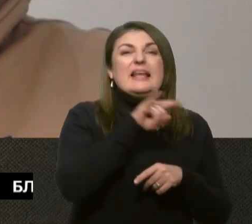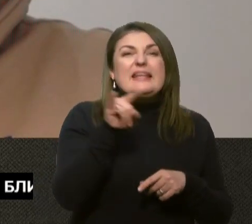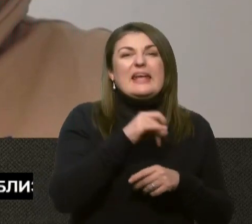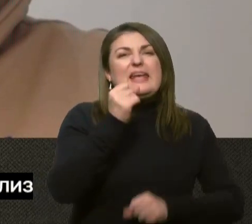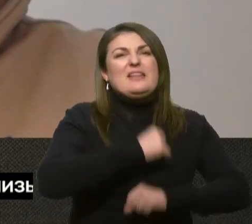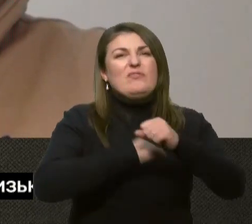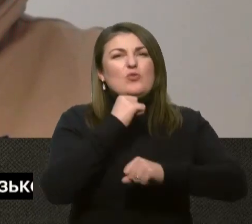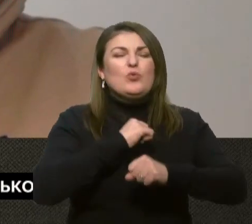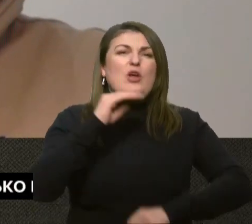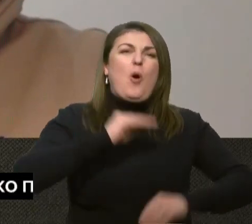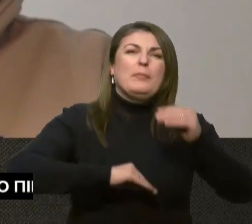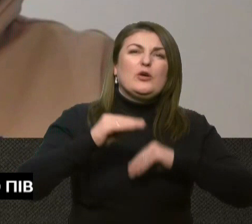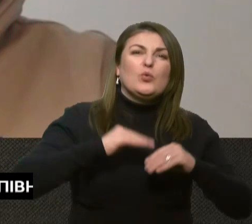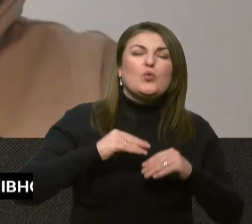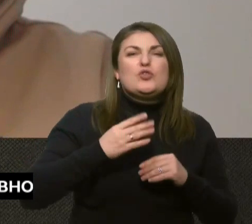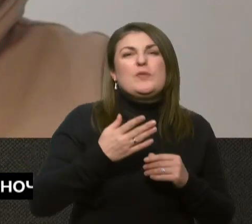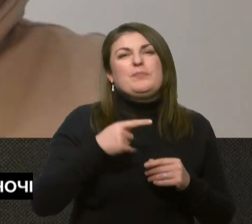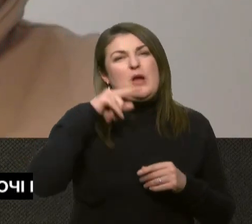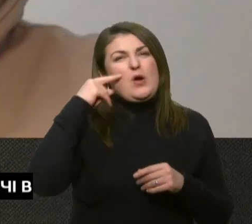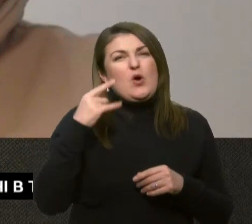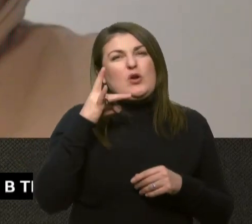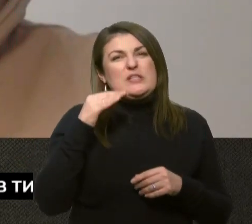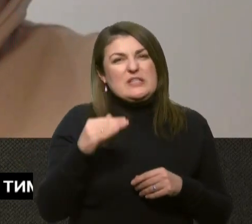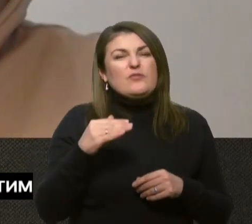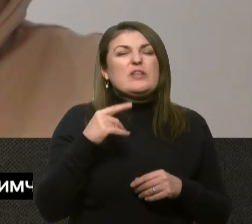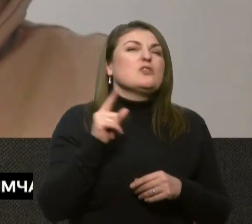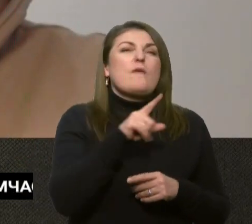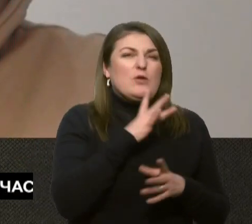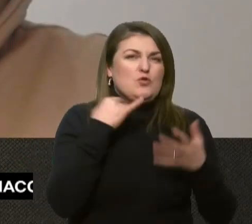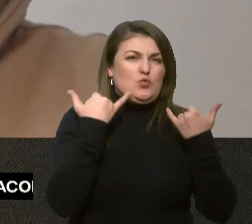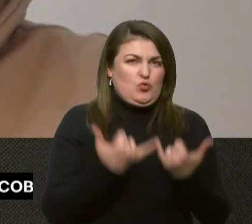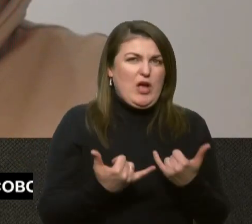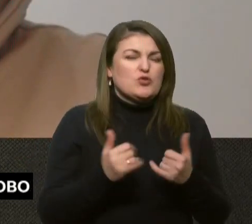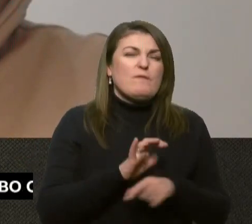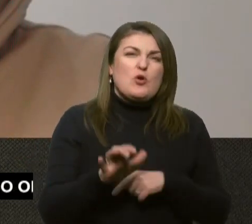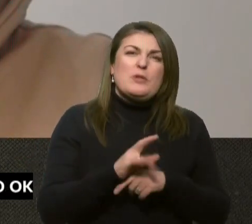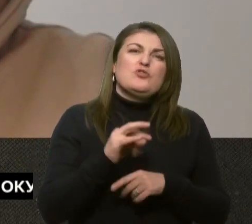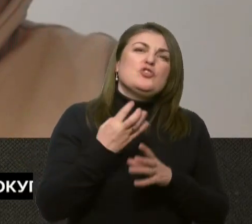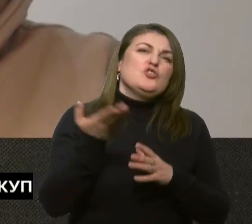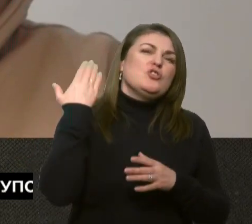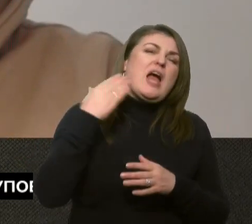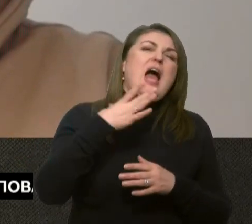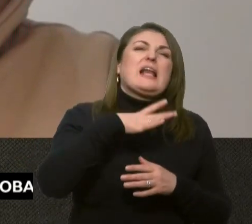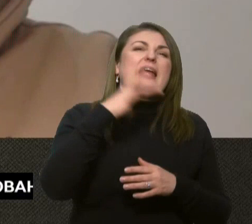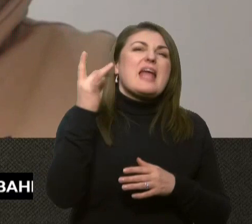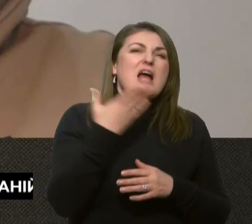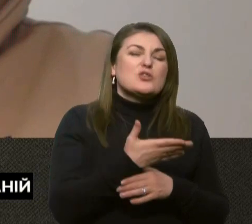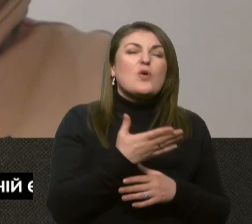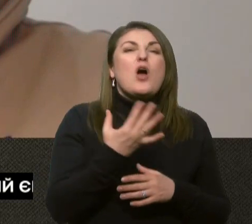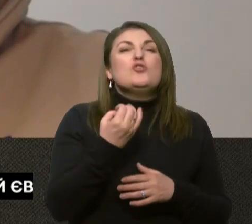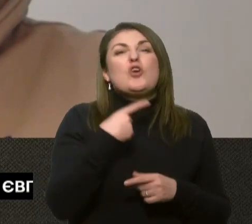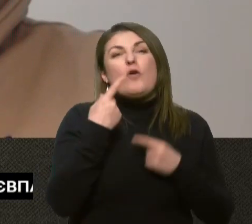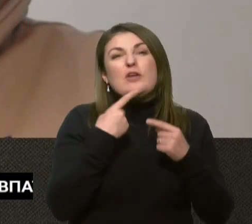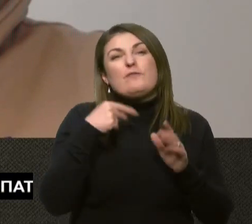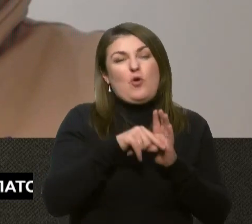двигуни, комплектуючі, так, Російської Федерації, вони сучасного виробництва чи ще радянського? І загалом, якщо одного говорити в